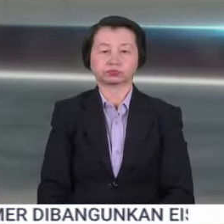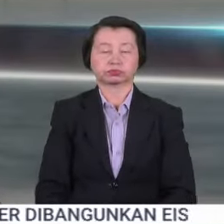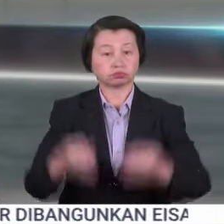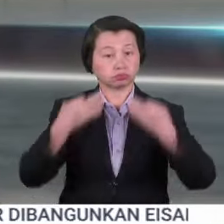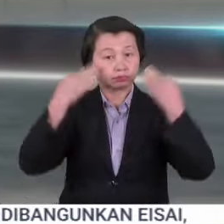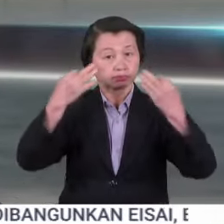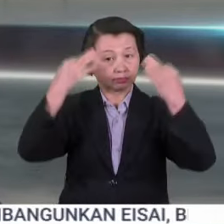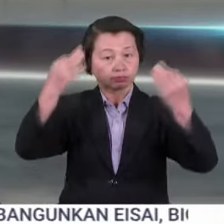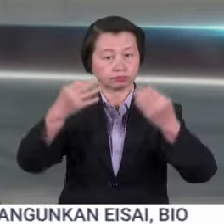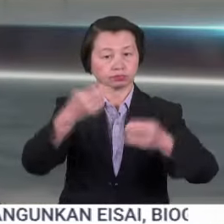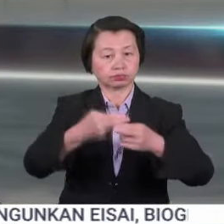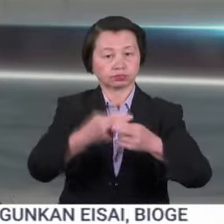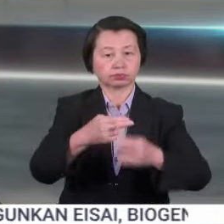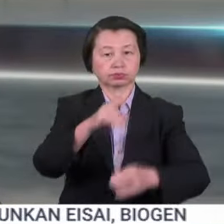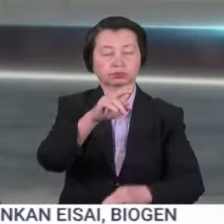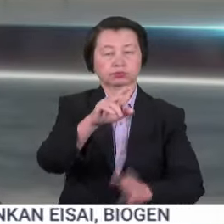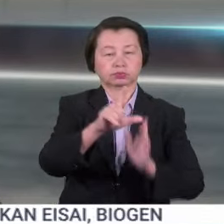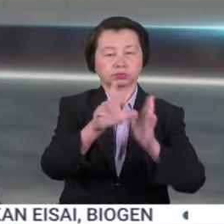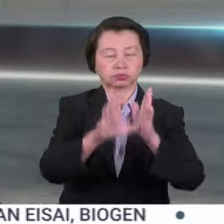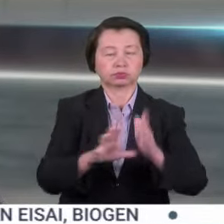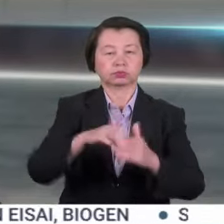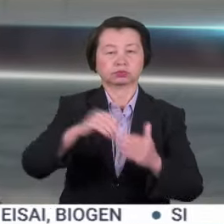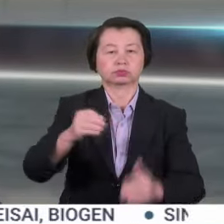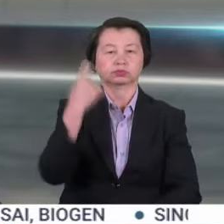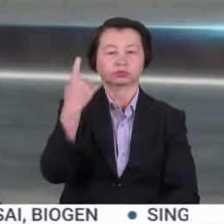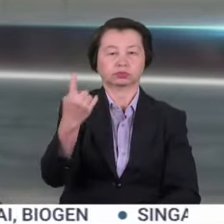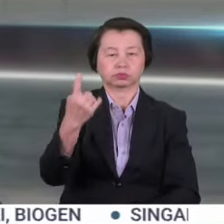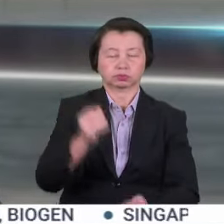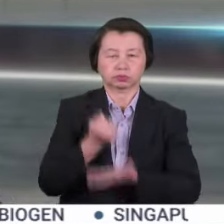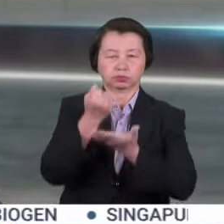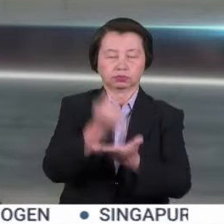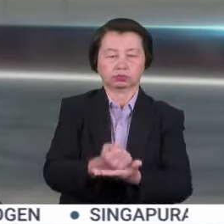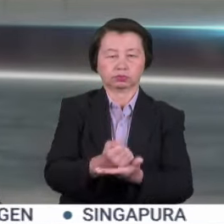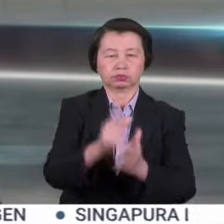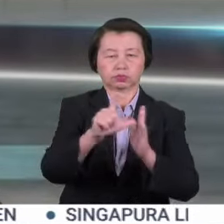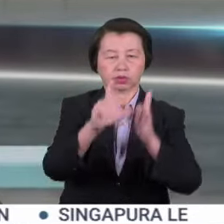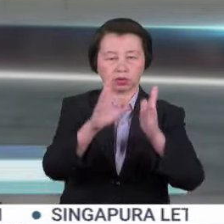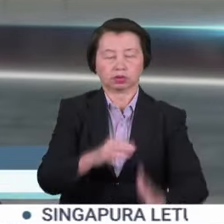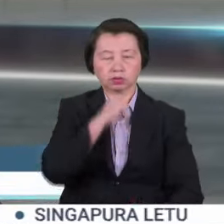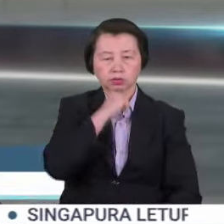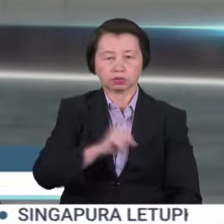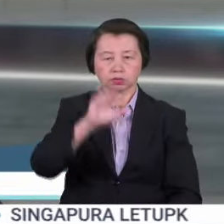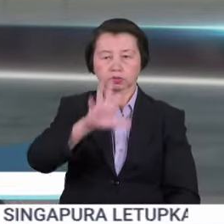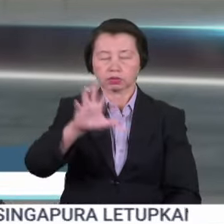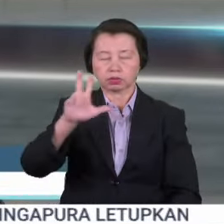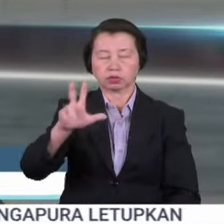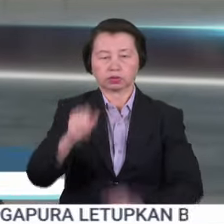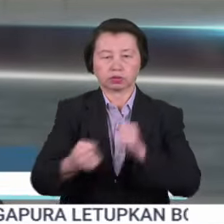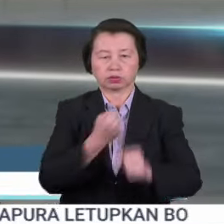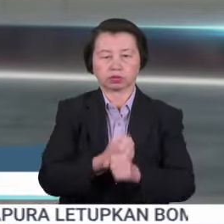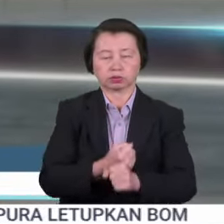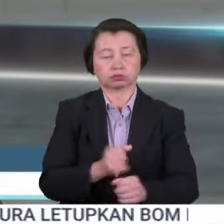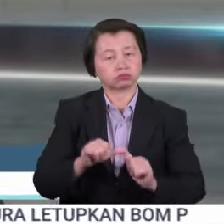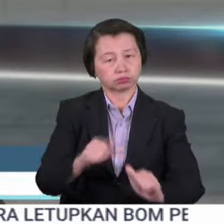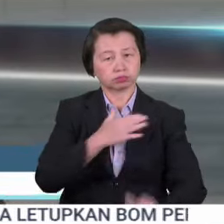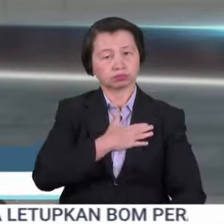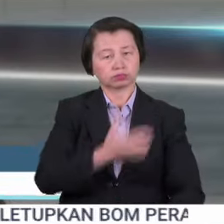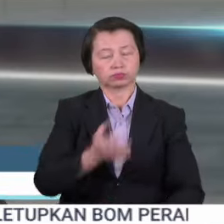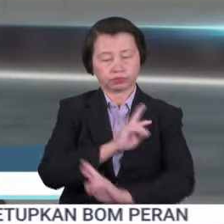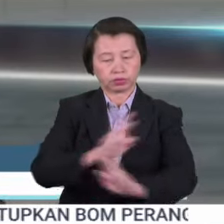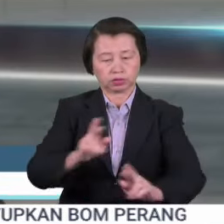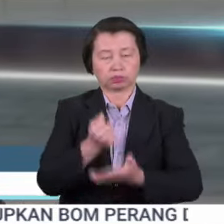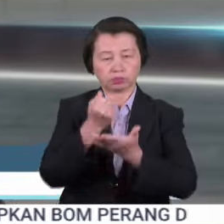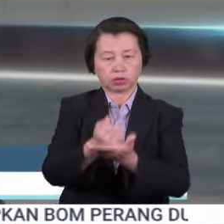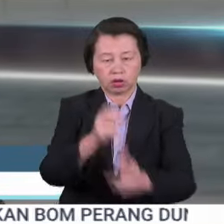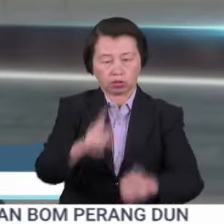Ia terkenal dengan julukan Lawyer Seringgit. Jabatan Bantuan Guaman yang mencecah usia 53 tahun terus komited dan bersedia